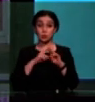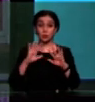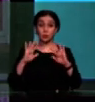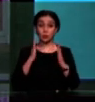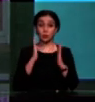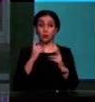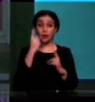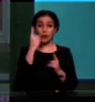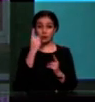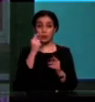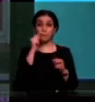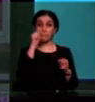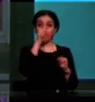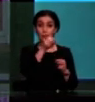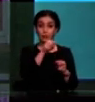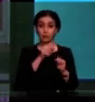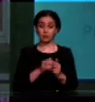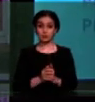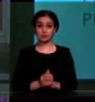будет хотя бы одно попадание.